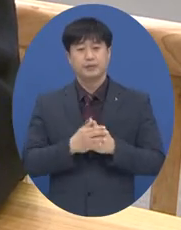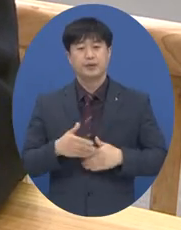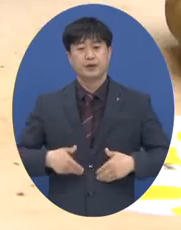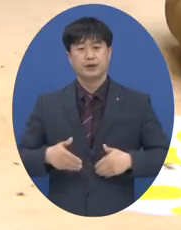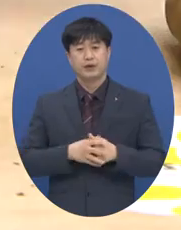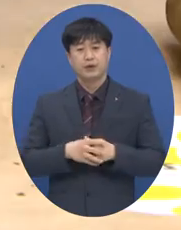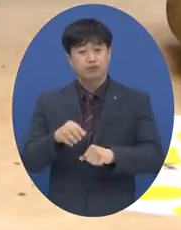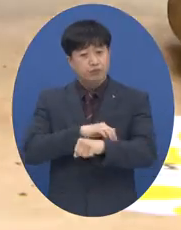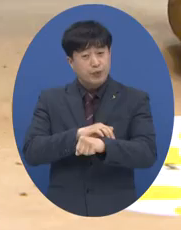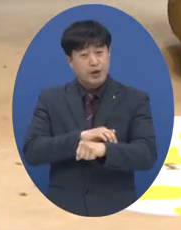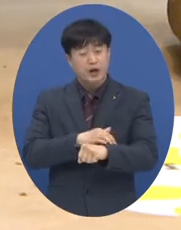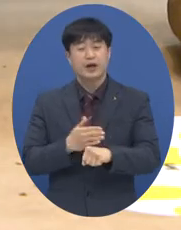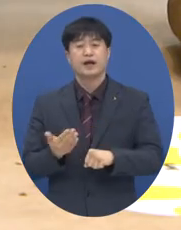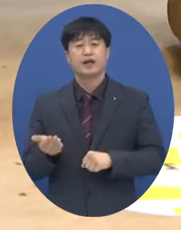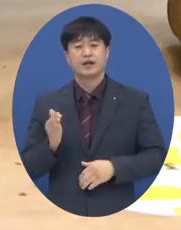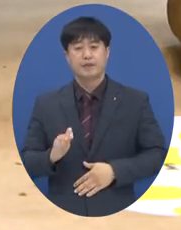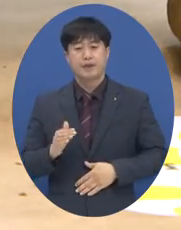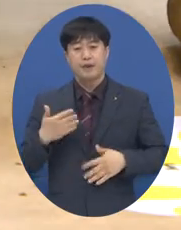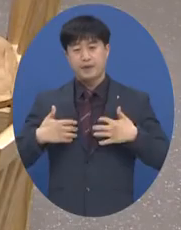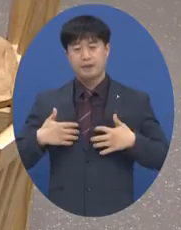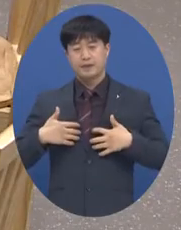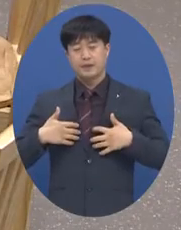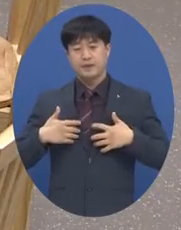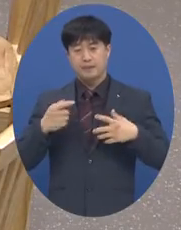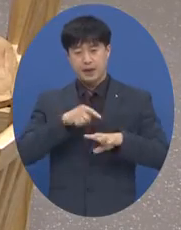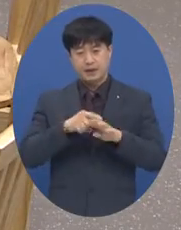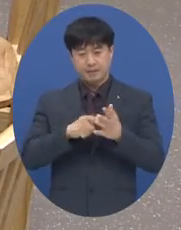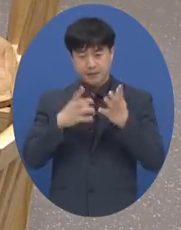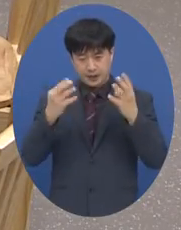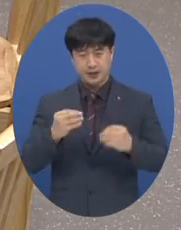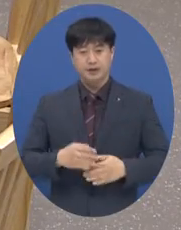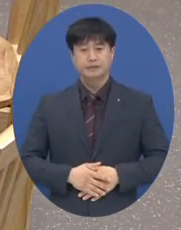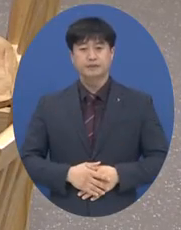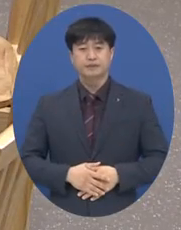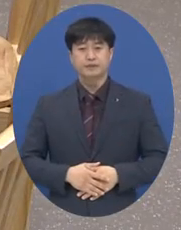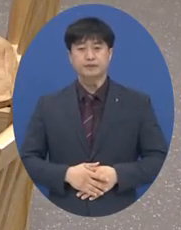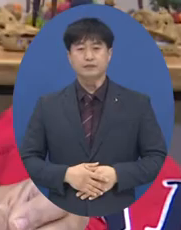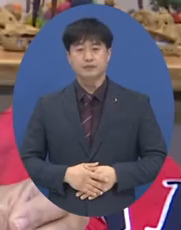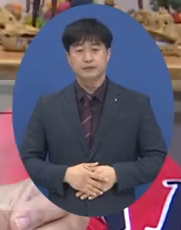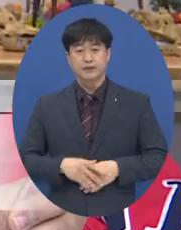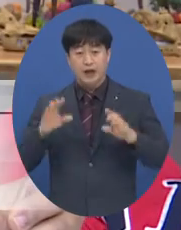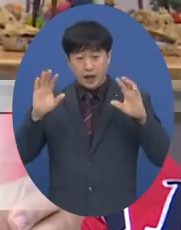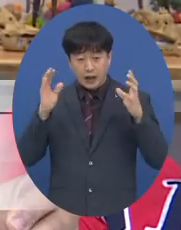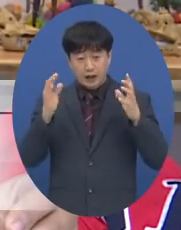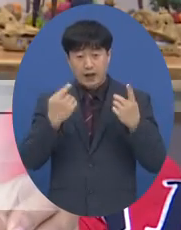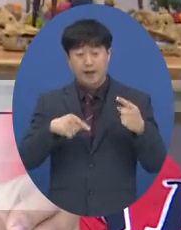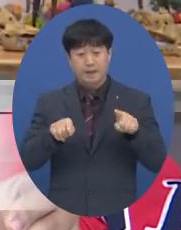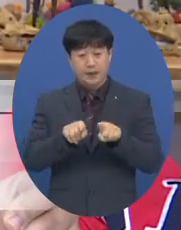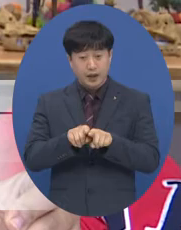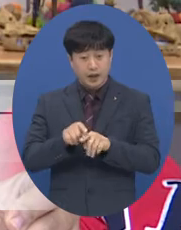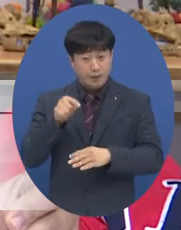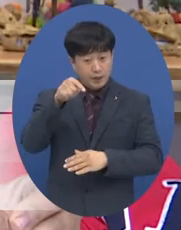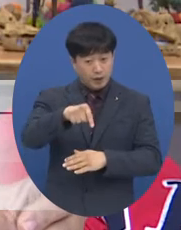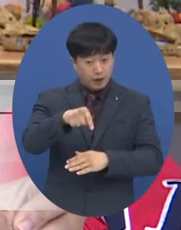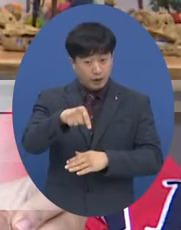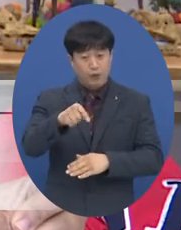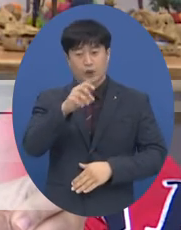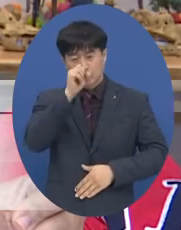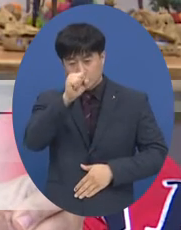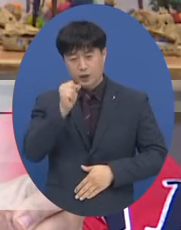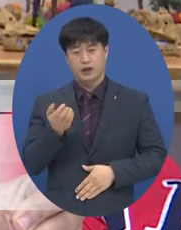체험나들이의 불편함보다는 반갑고 즐거운 마음을 드러냈습니다. 아이들이랑 같이 밖에 나오는 것도